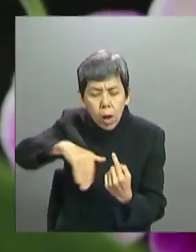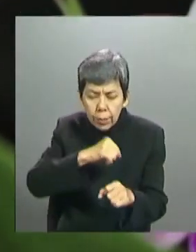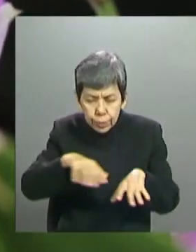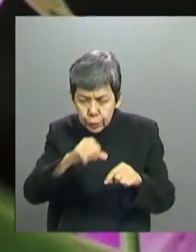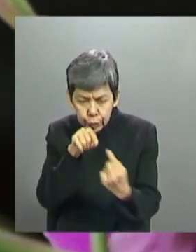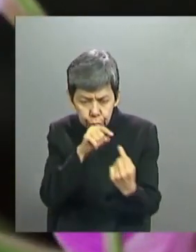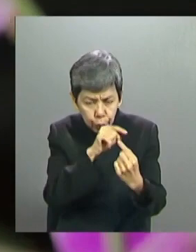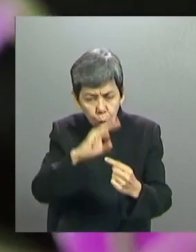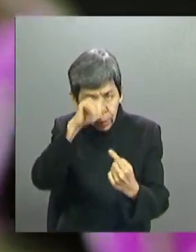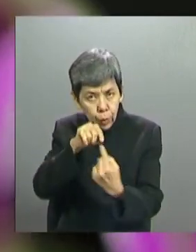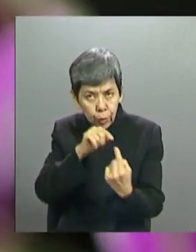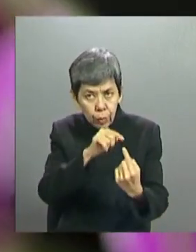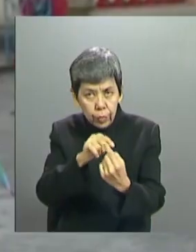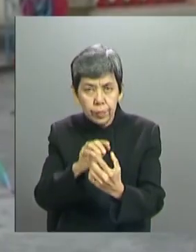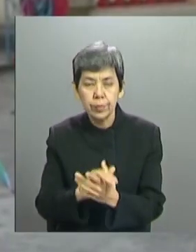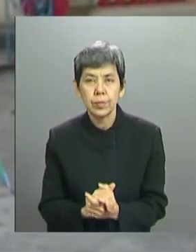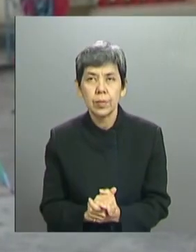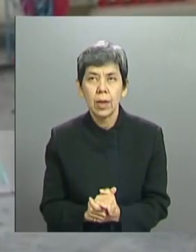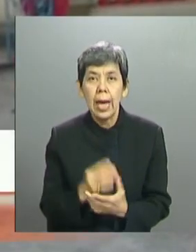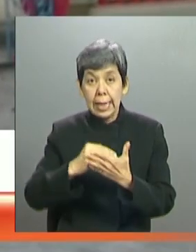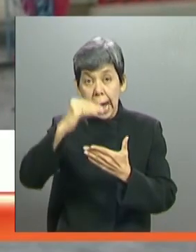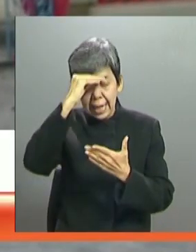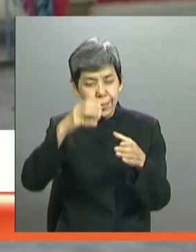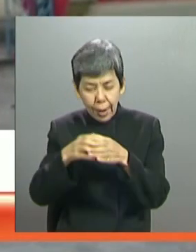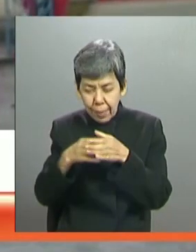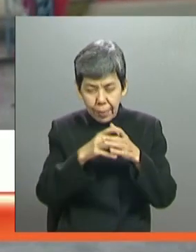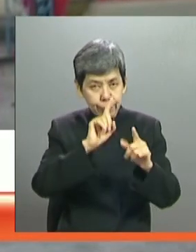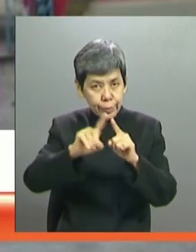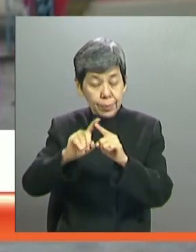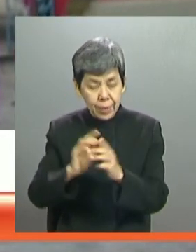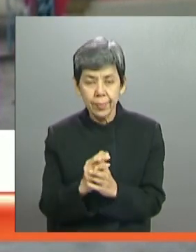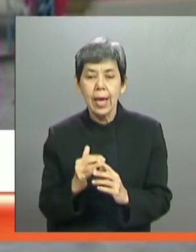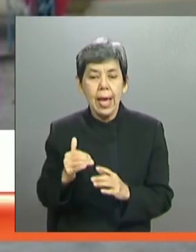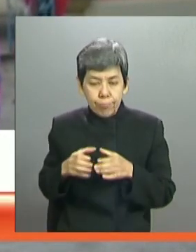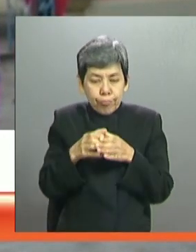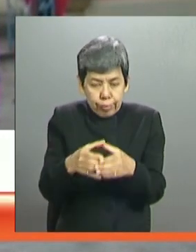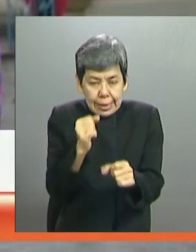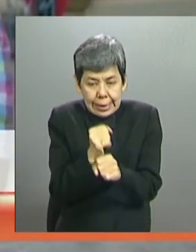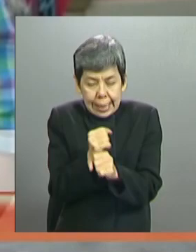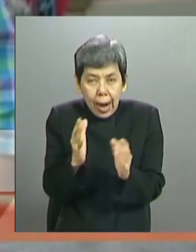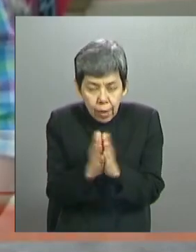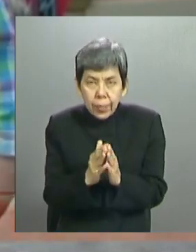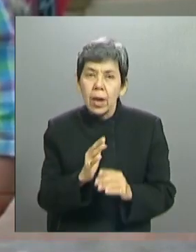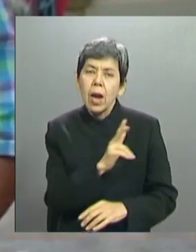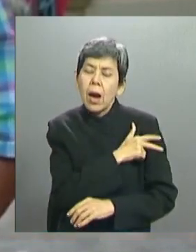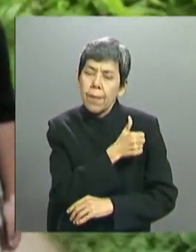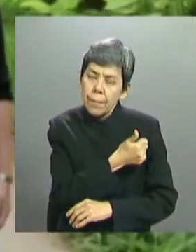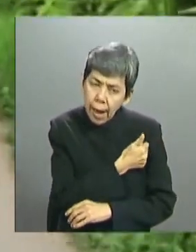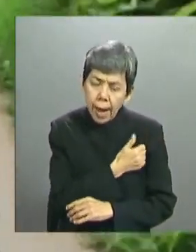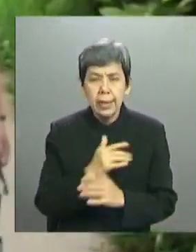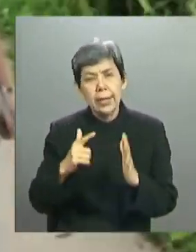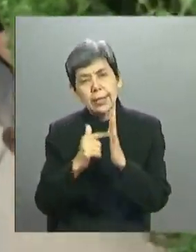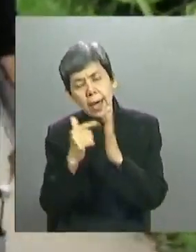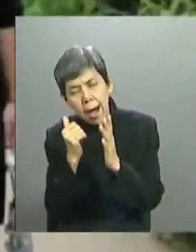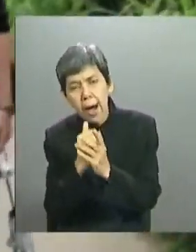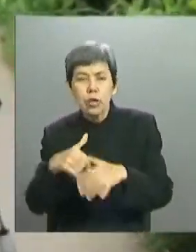มกับผู้ป่วย นักศึกษาหลายคณะที่ลงมาทั้งแพทยศาสตร์เภสัช